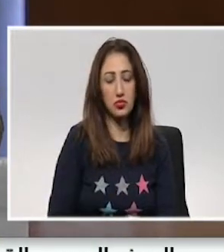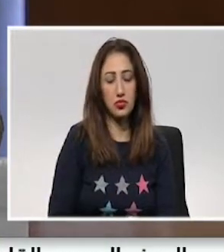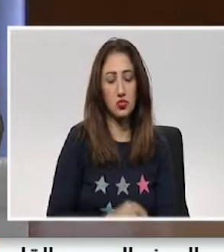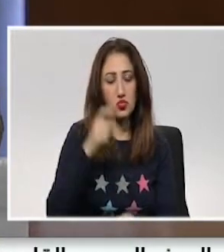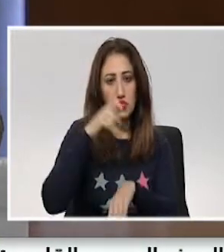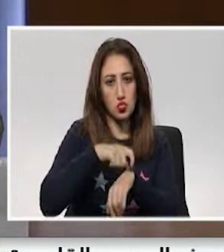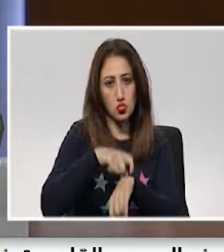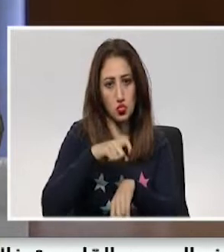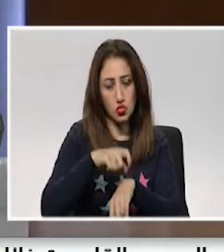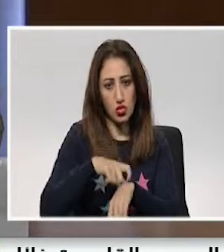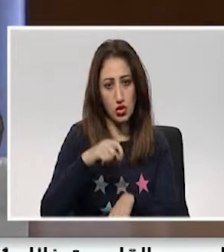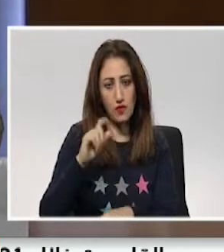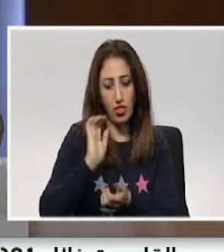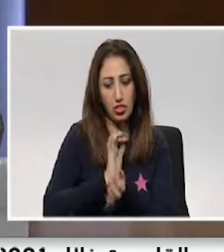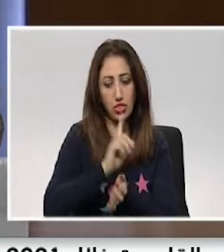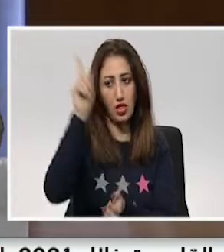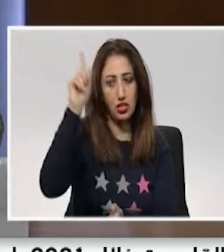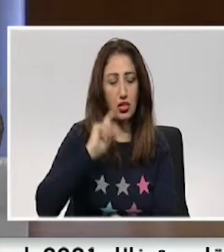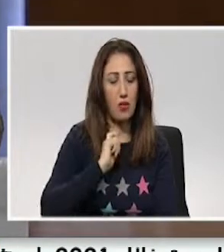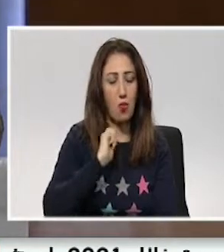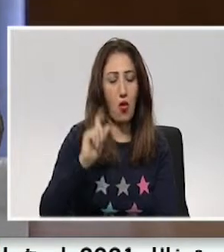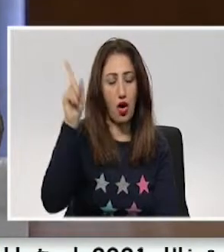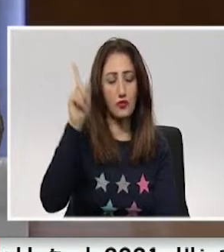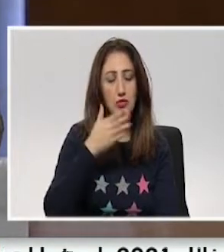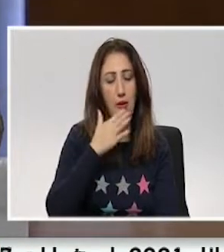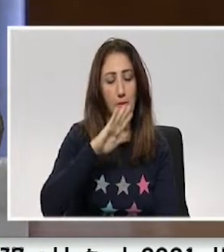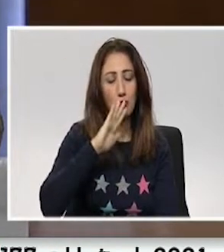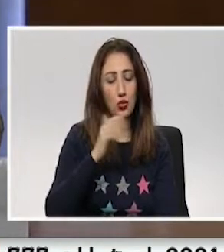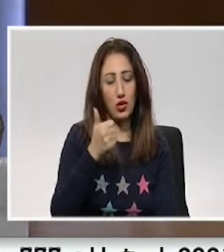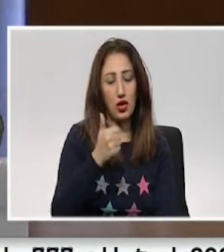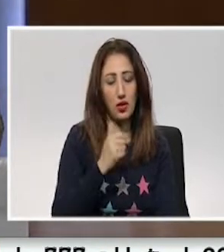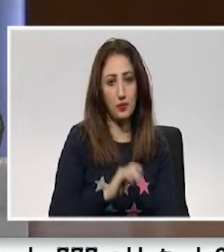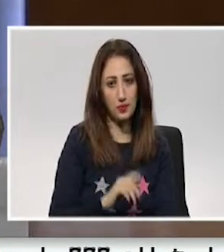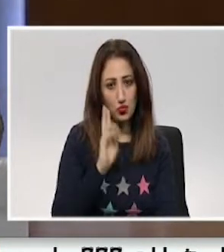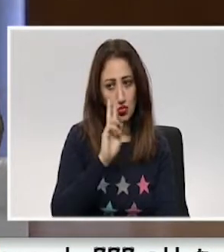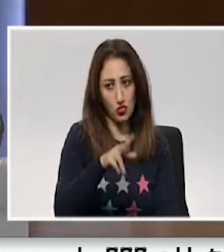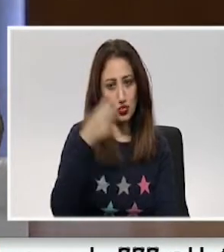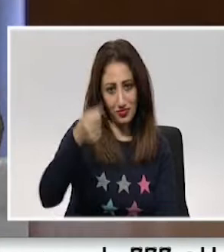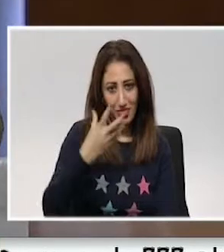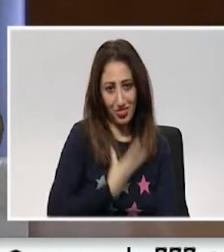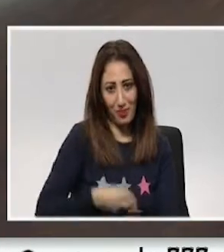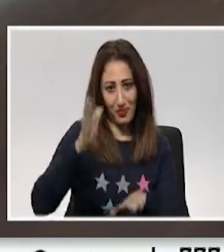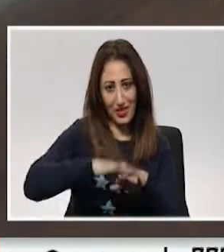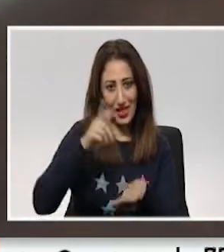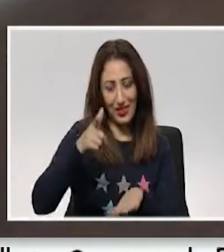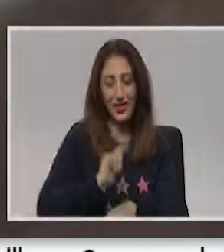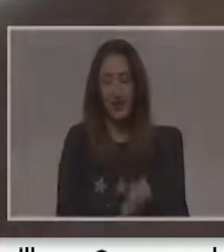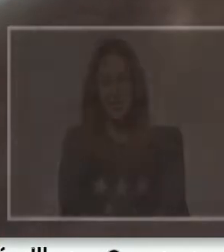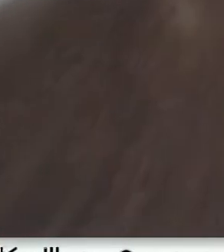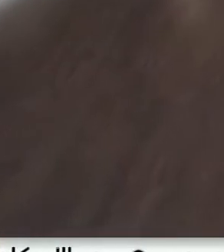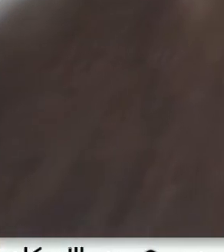مستشفى دار الشفاء بطنطا، والحمد لله هي بخير. تعالوا بقى نروح نطمن عليها.